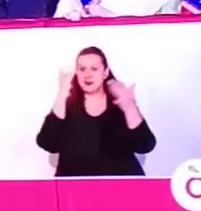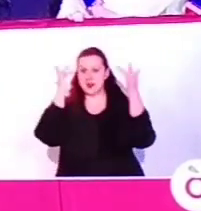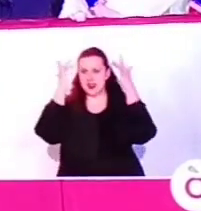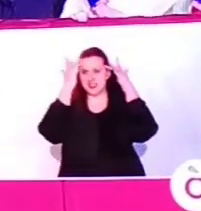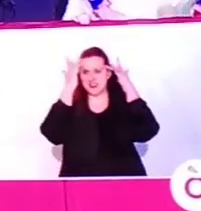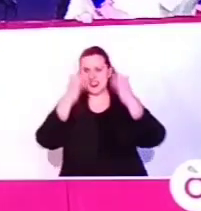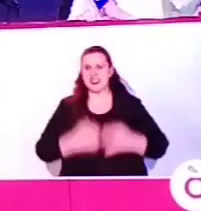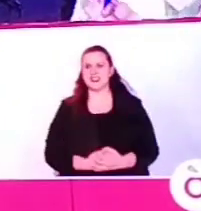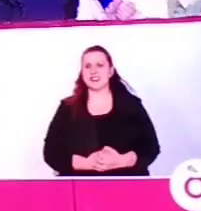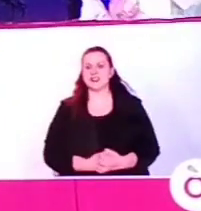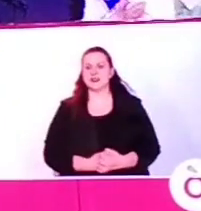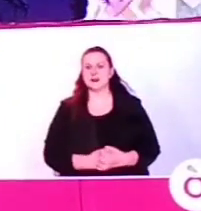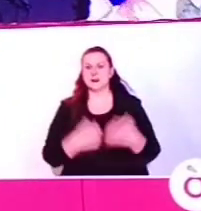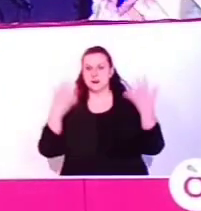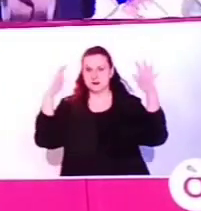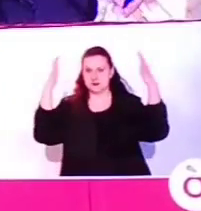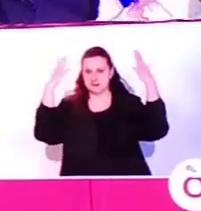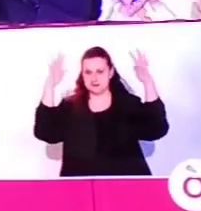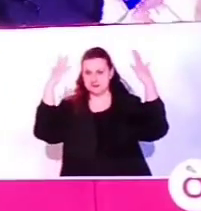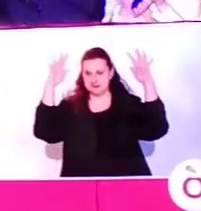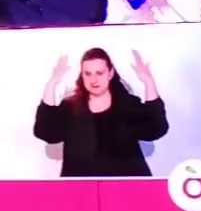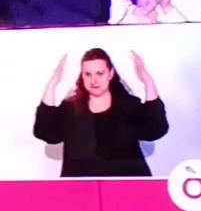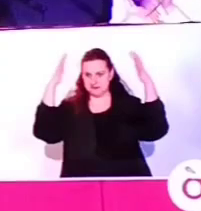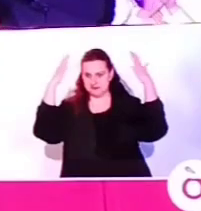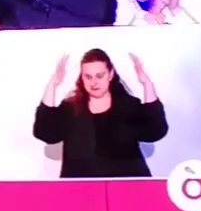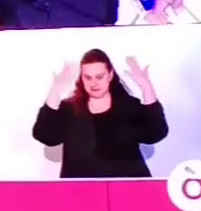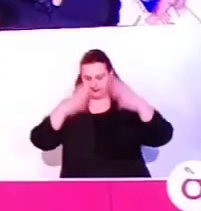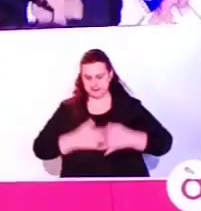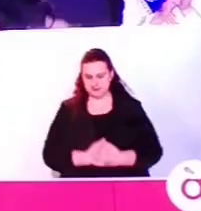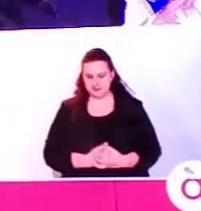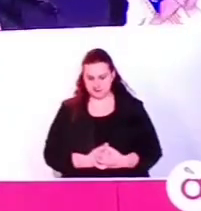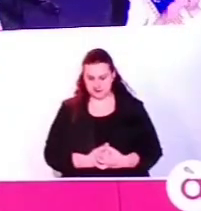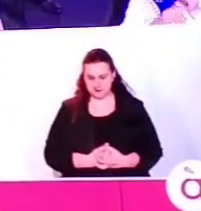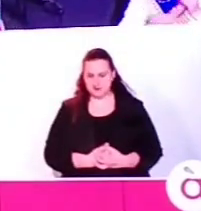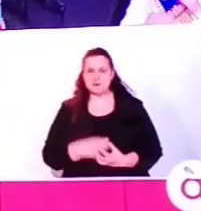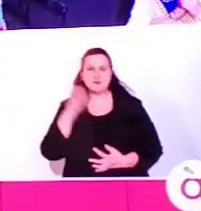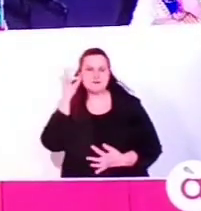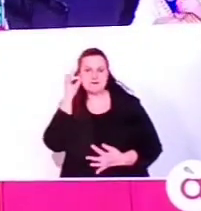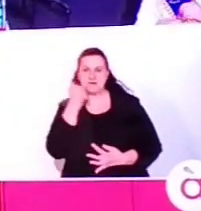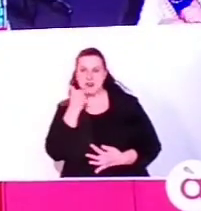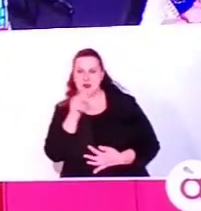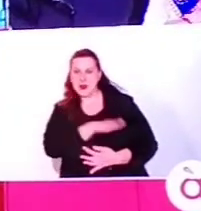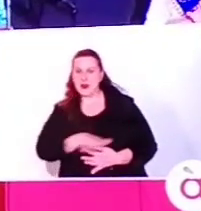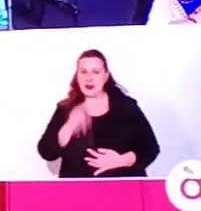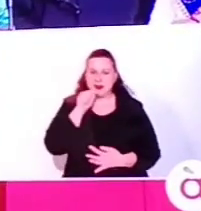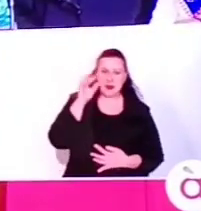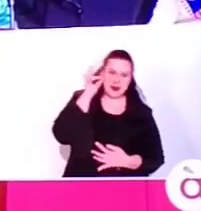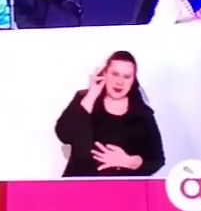falles. Chiquets i xiquetes!